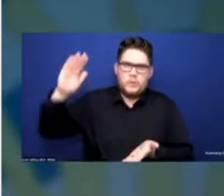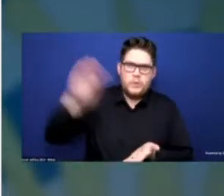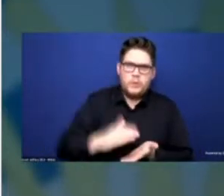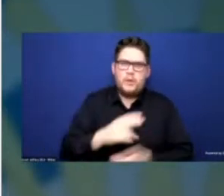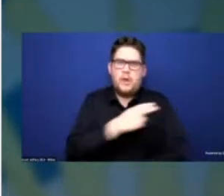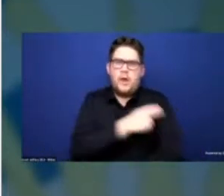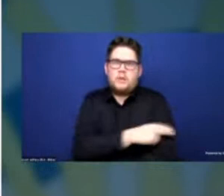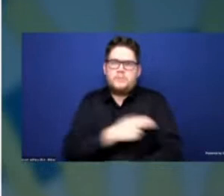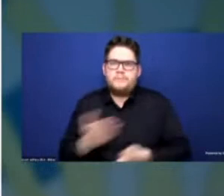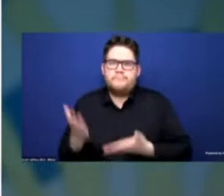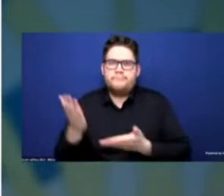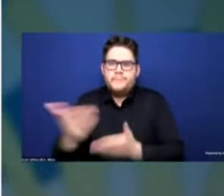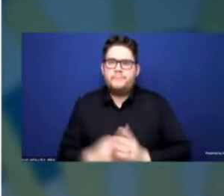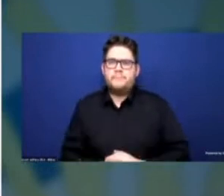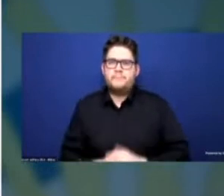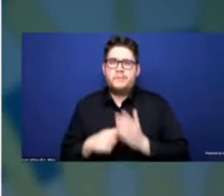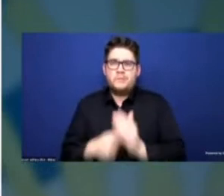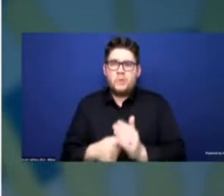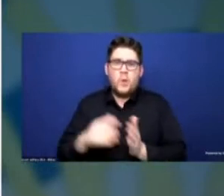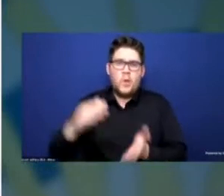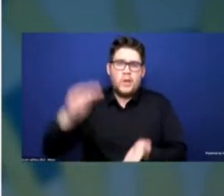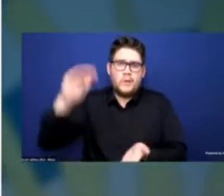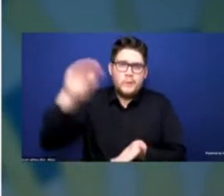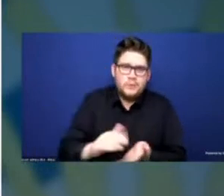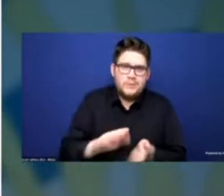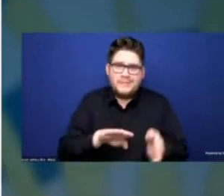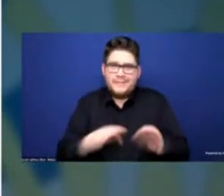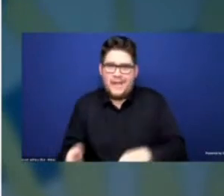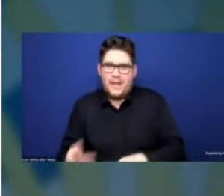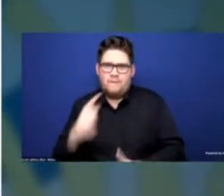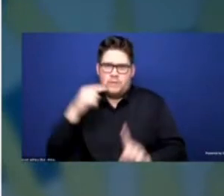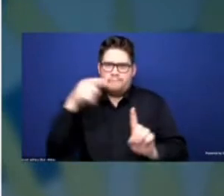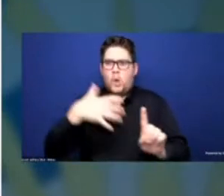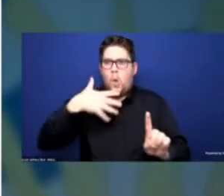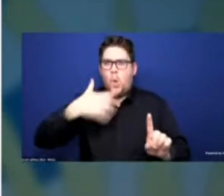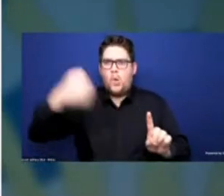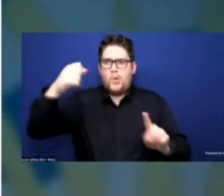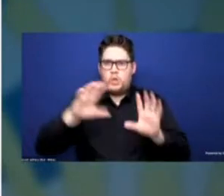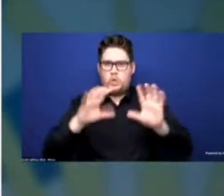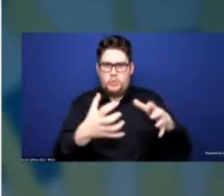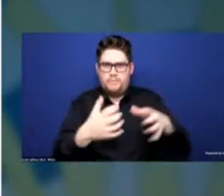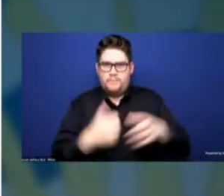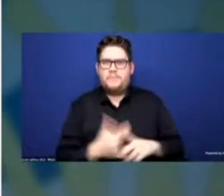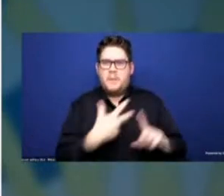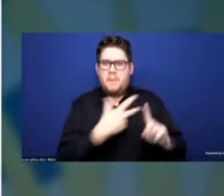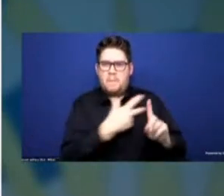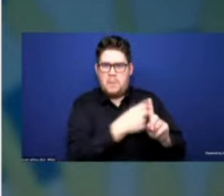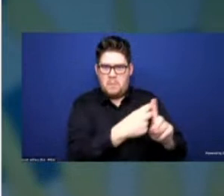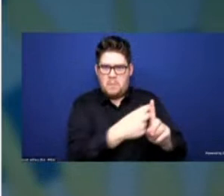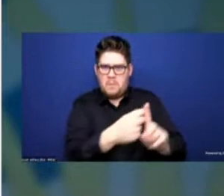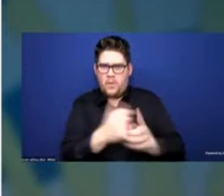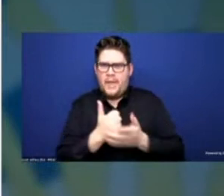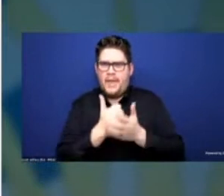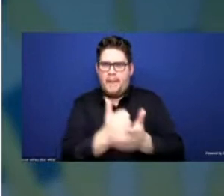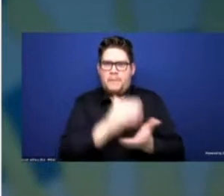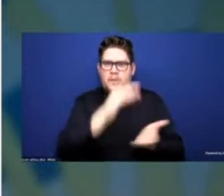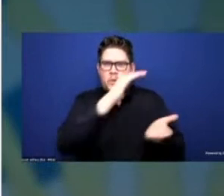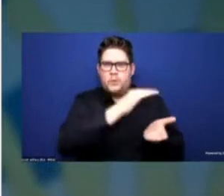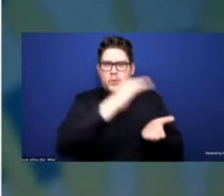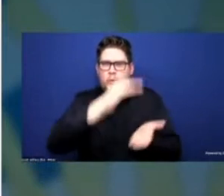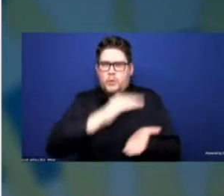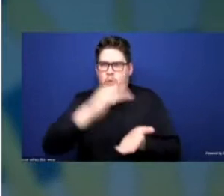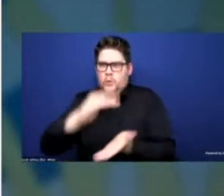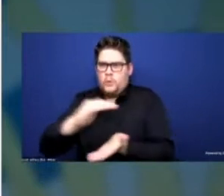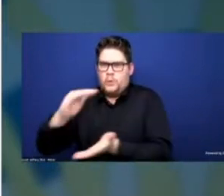这个去看到死亡率，下面那个图表是红颜色是死亡明显的就几乎就没有了有些年龄